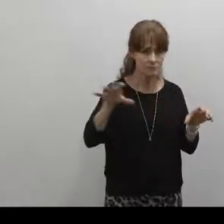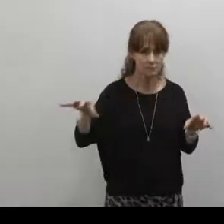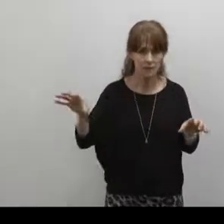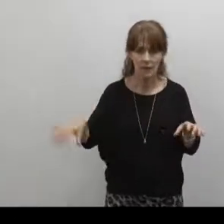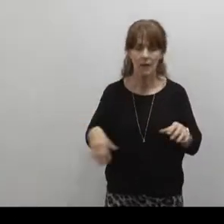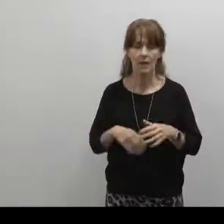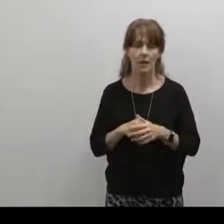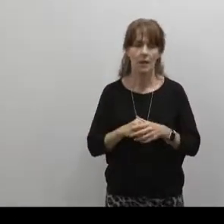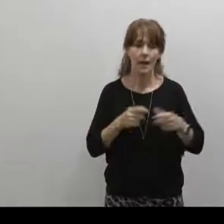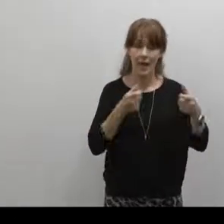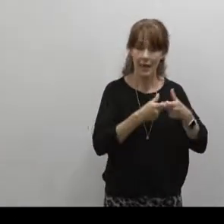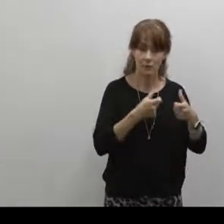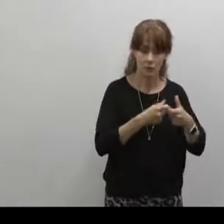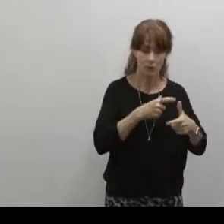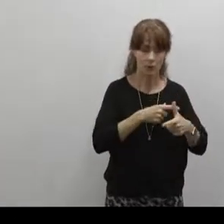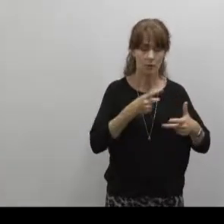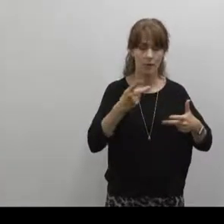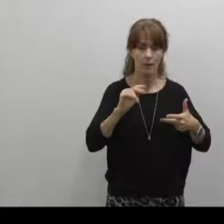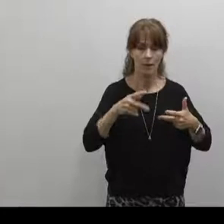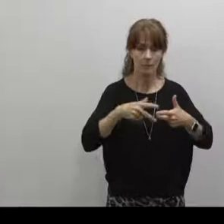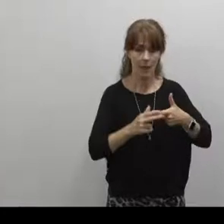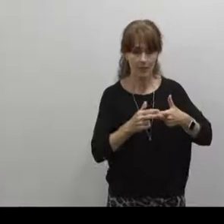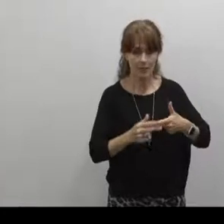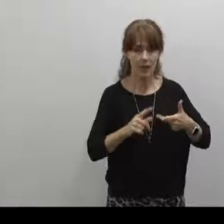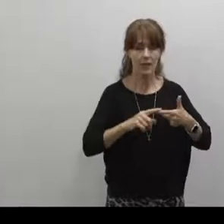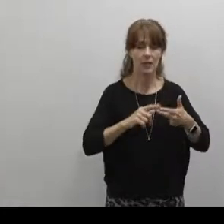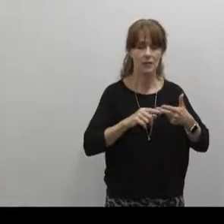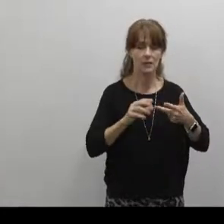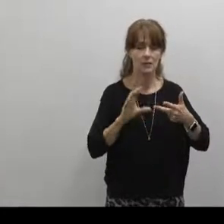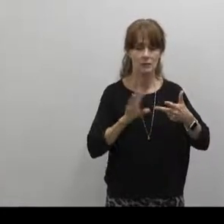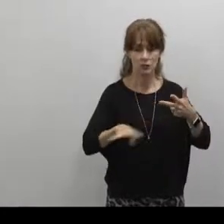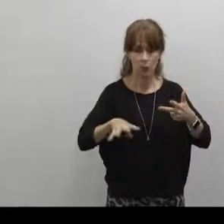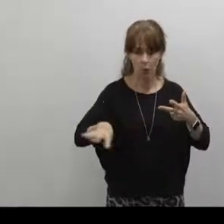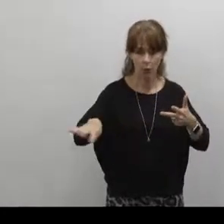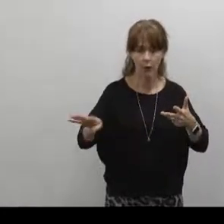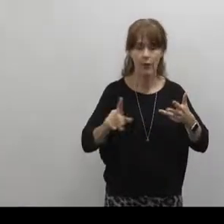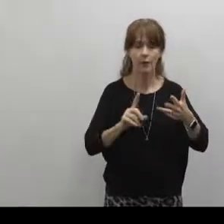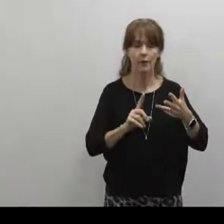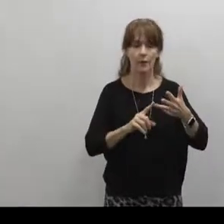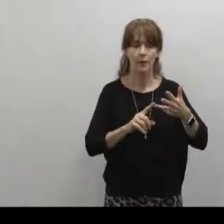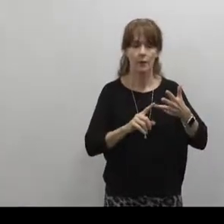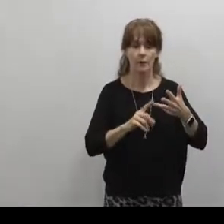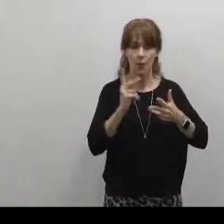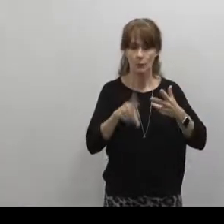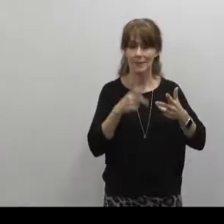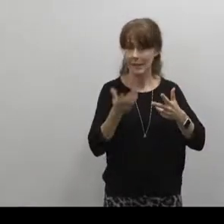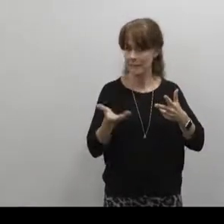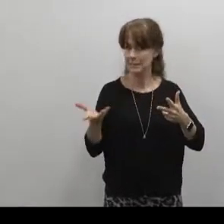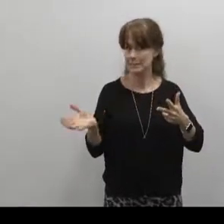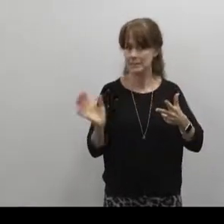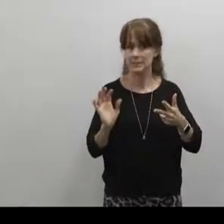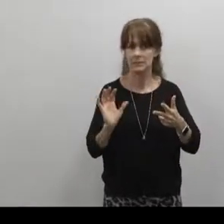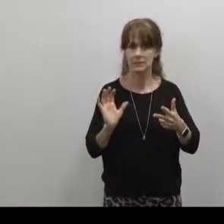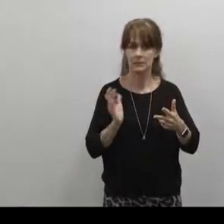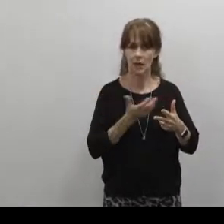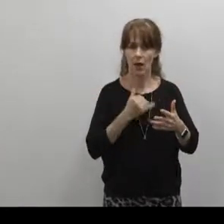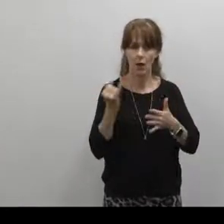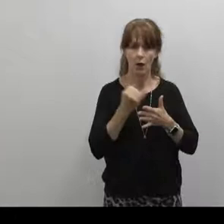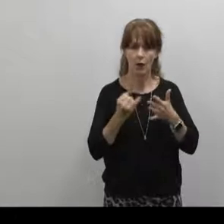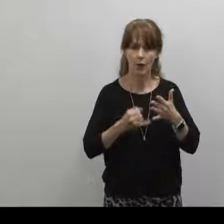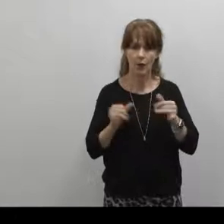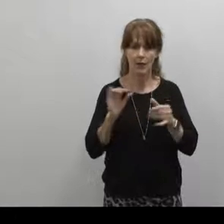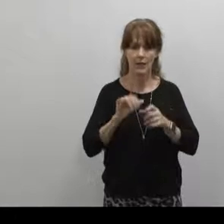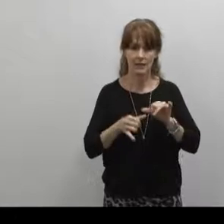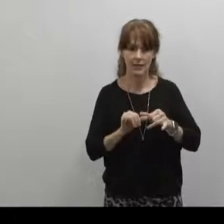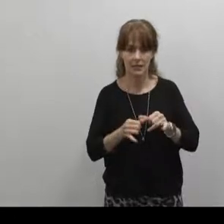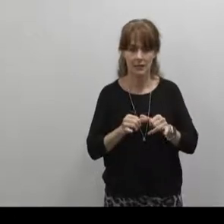thả kia nâng miên you know tạm phương tạm tức tạm ấy nâng